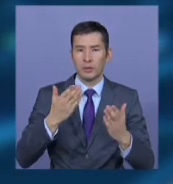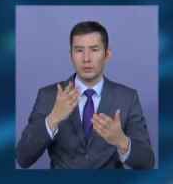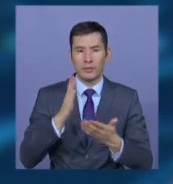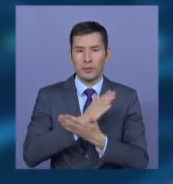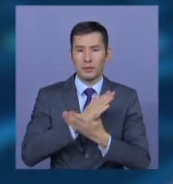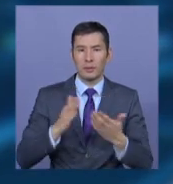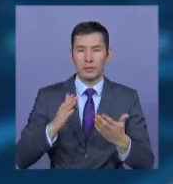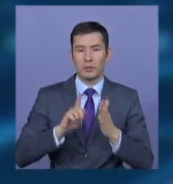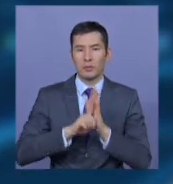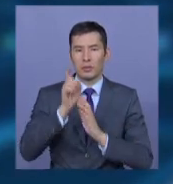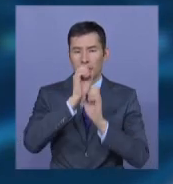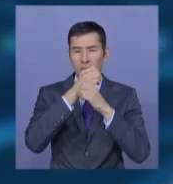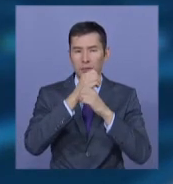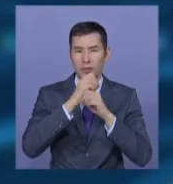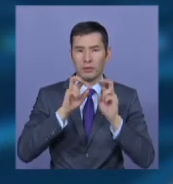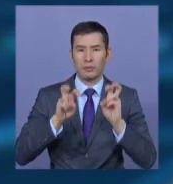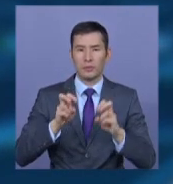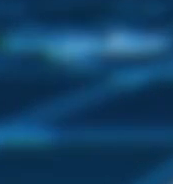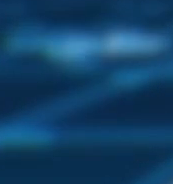екендігін ДНК арқылы анықтамақ.